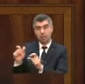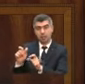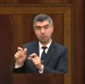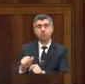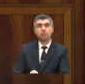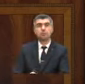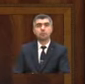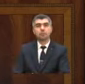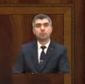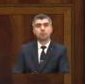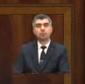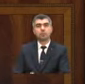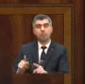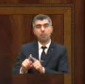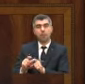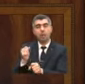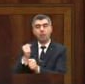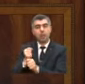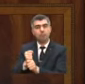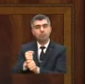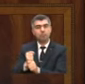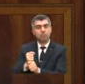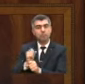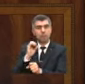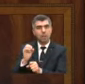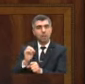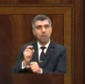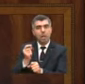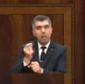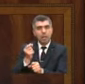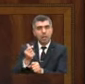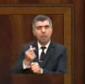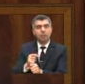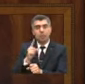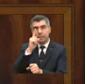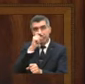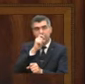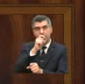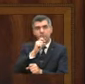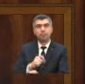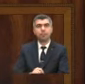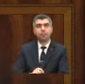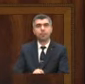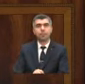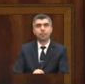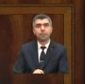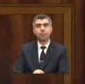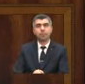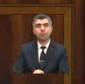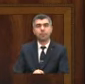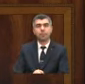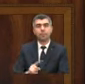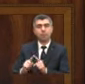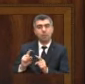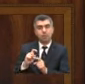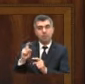هؤلاء الناس لكونهم مهن بسيطه قليله عندهم صعوبه باش يديروا